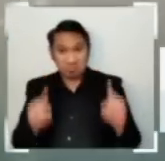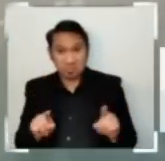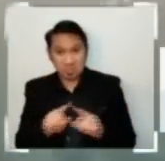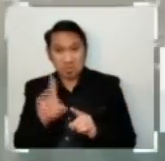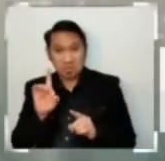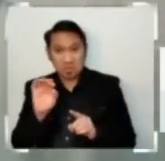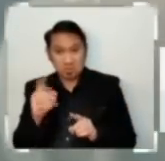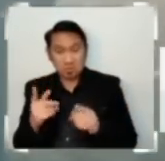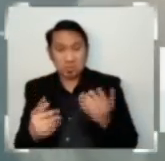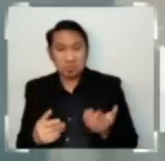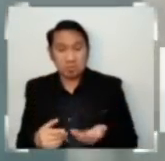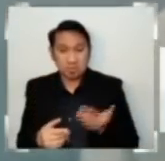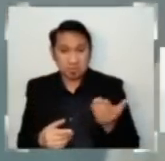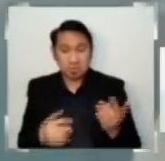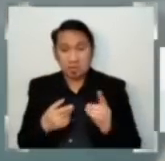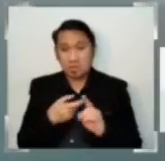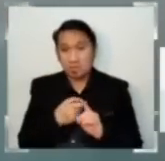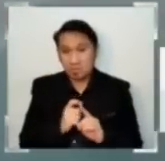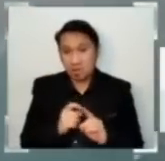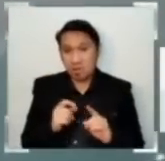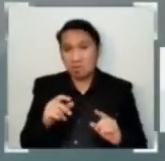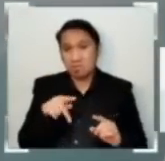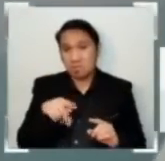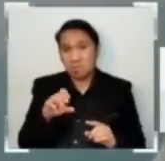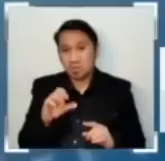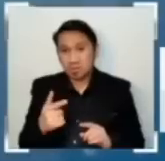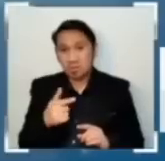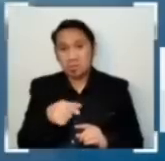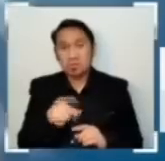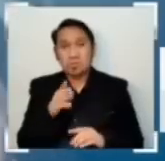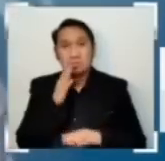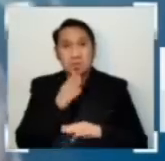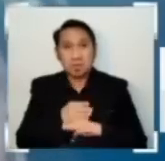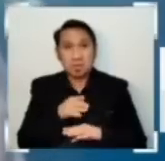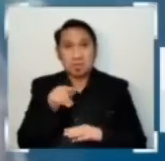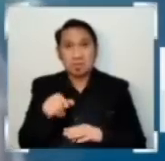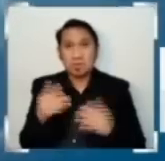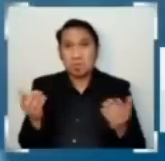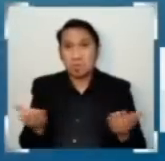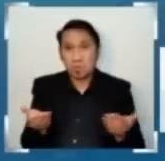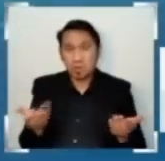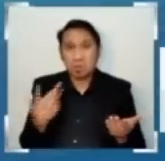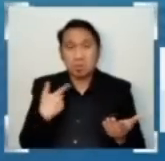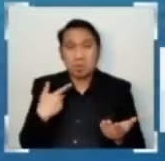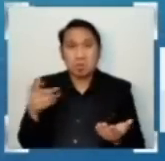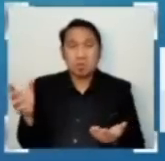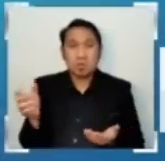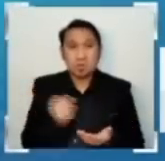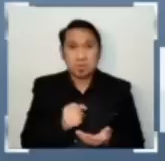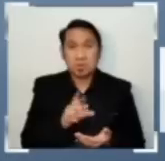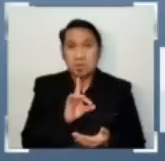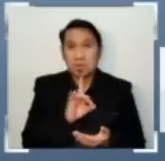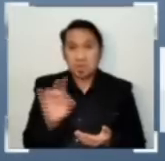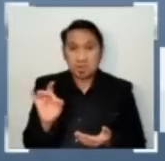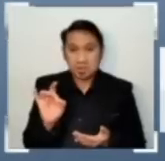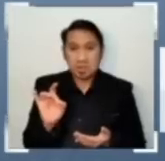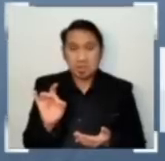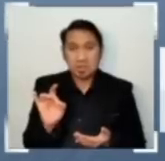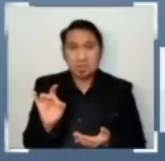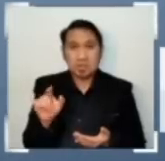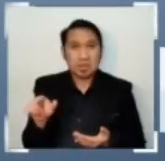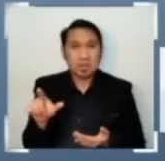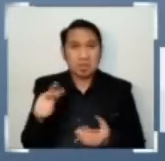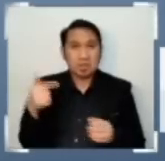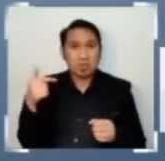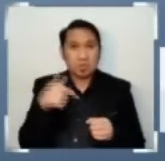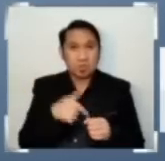Guard at Philippine Ports Authority sa Limay Bataan na pantalan kung saan kinarga ang 800,000 litro ng industrial oil